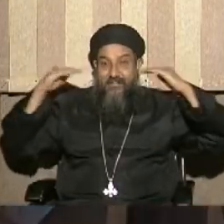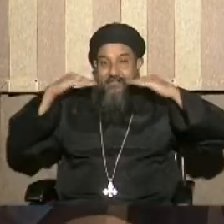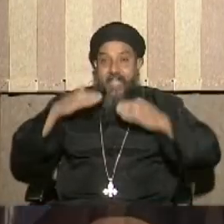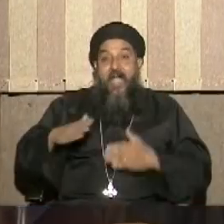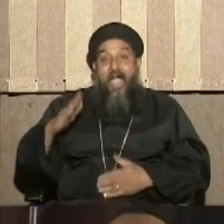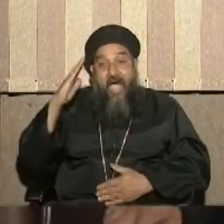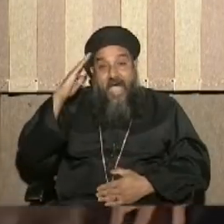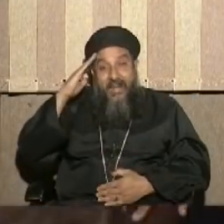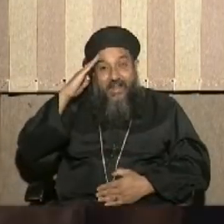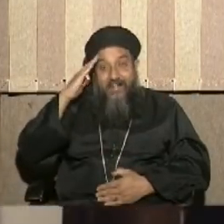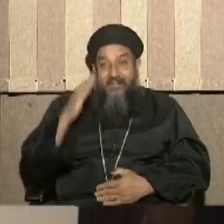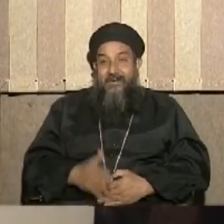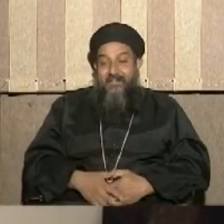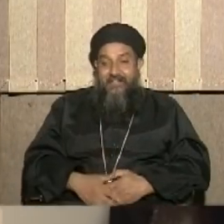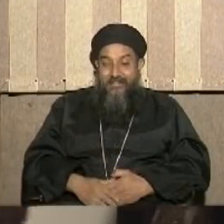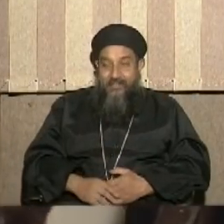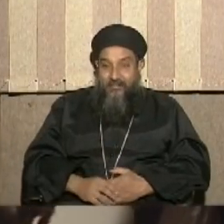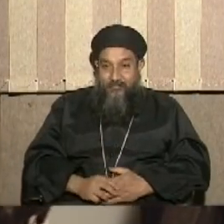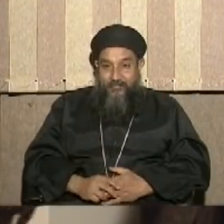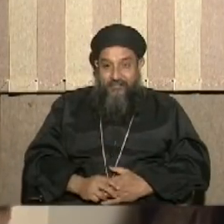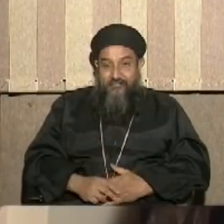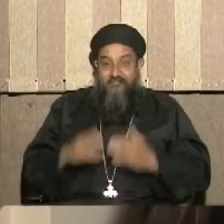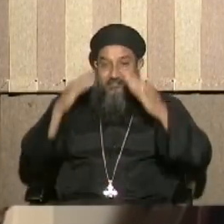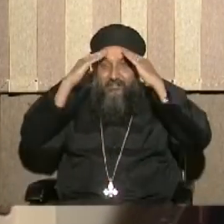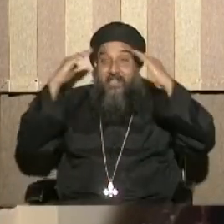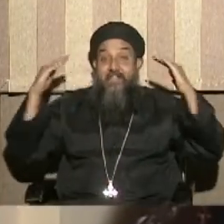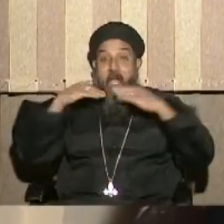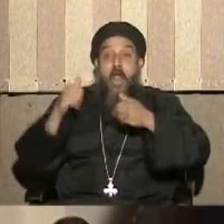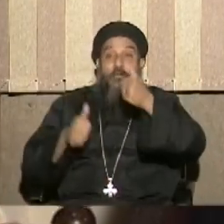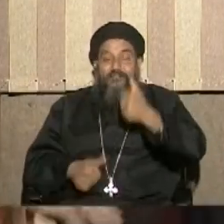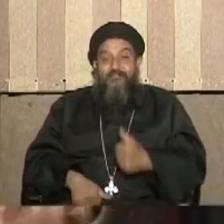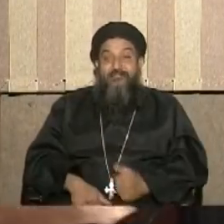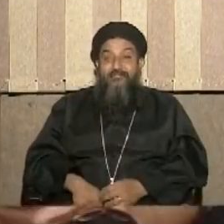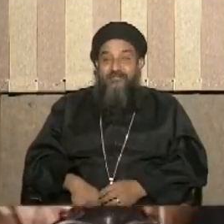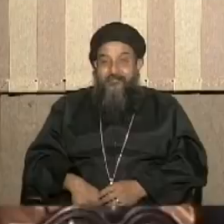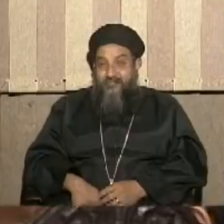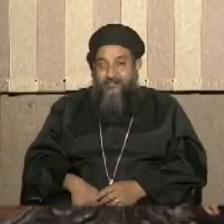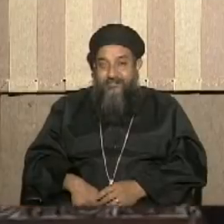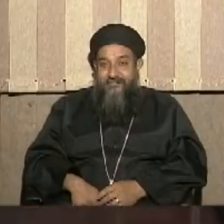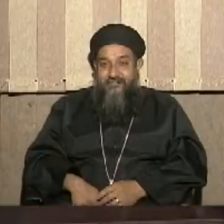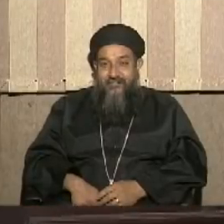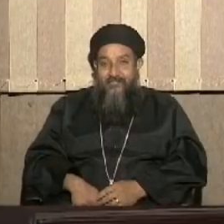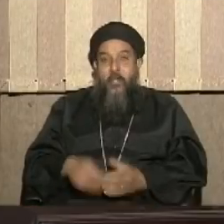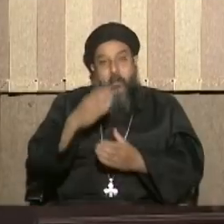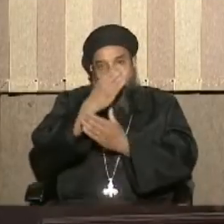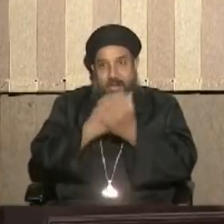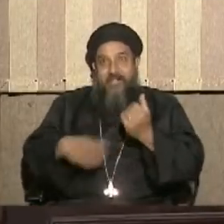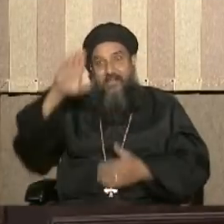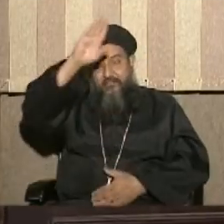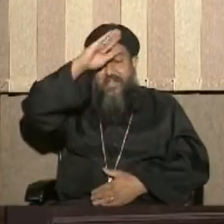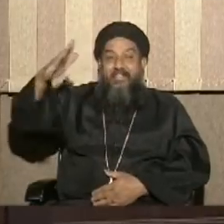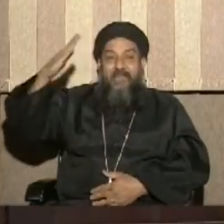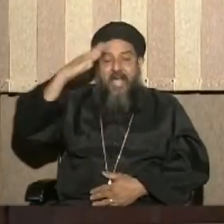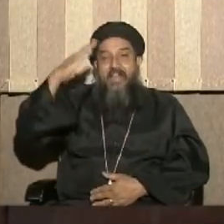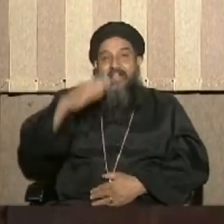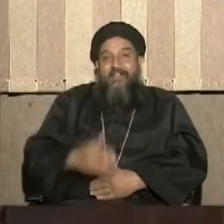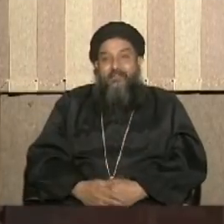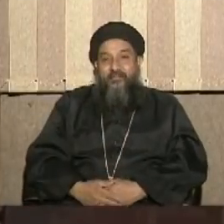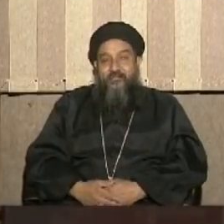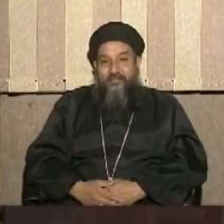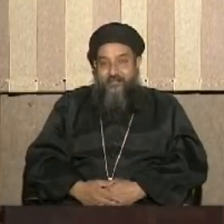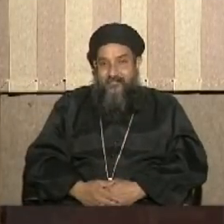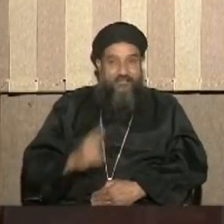أهلا أهلا وسهلا. أهلا بأولاد الإمبراطور. أهلا أهلا وسهلا